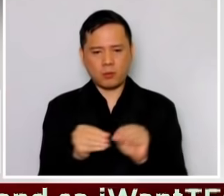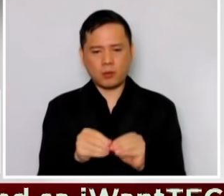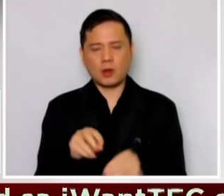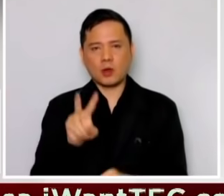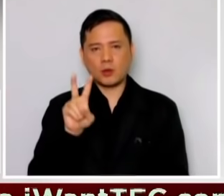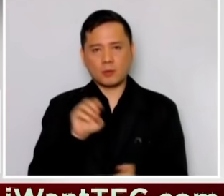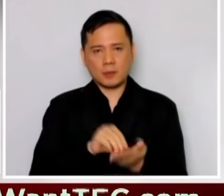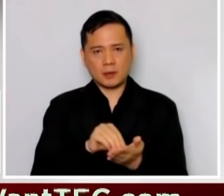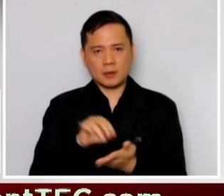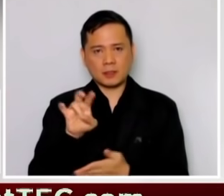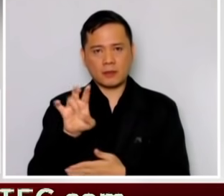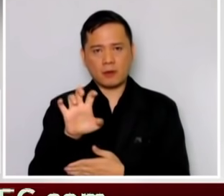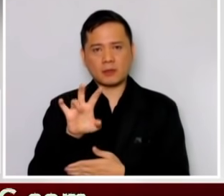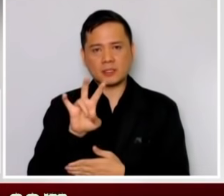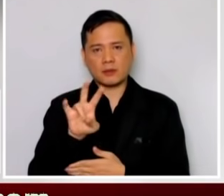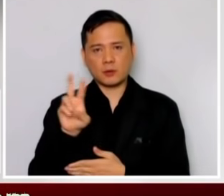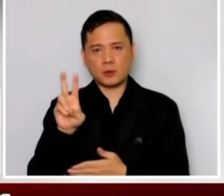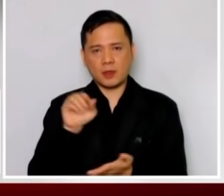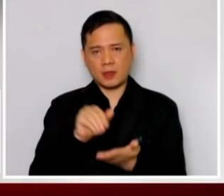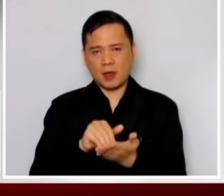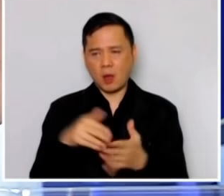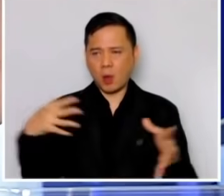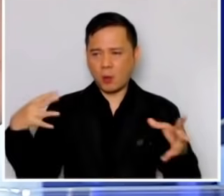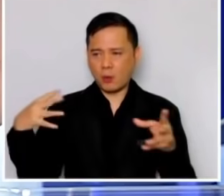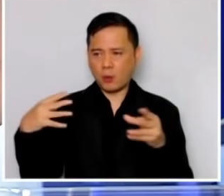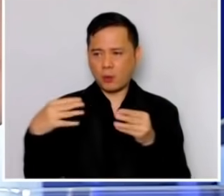2,772,000 total recoveries.